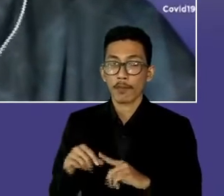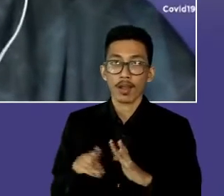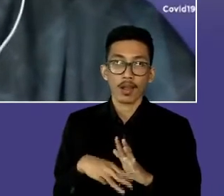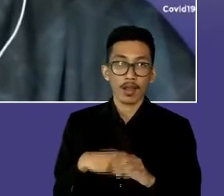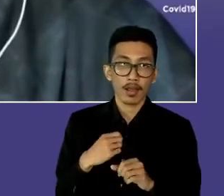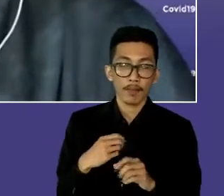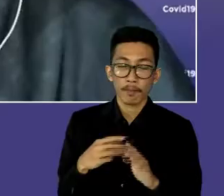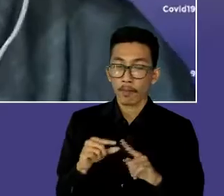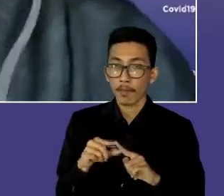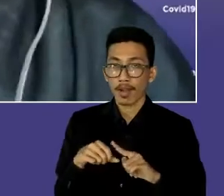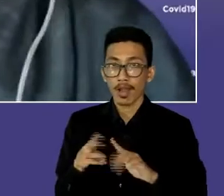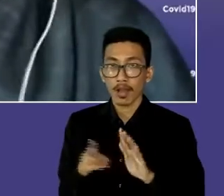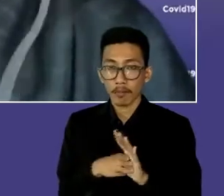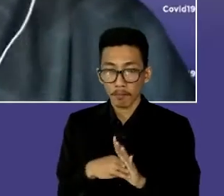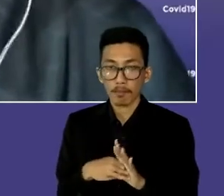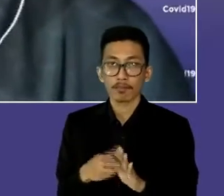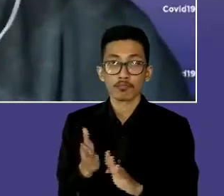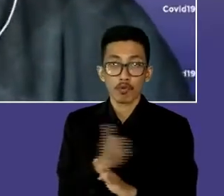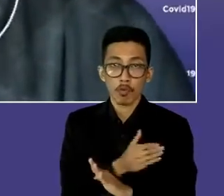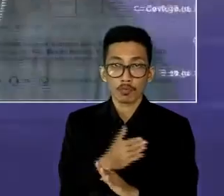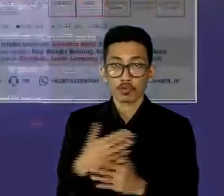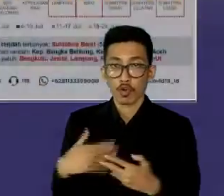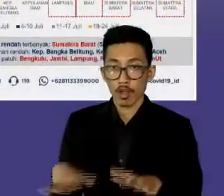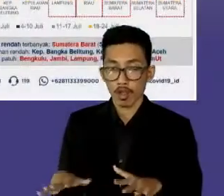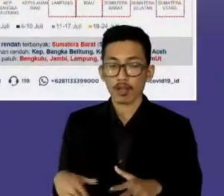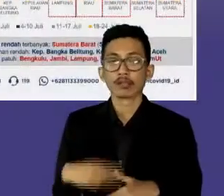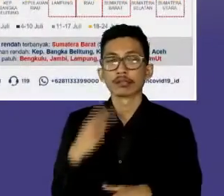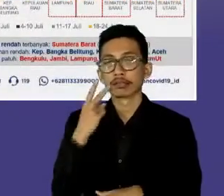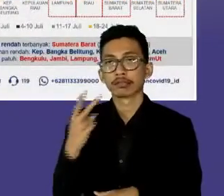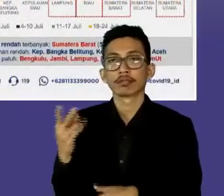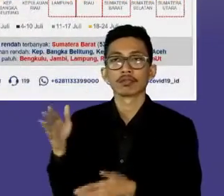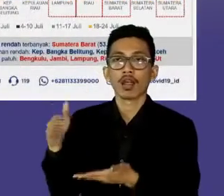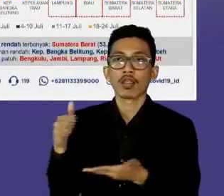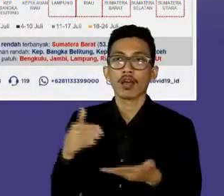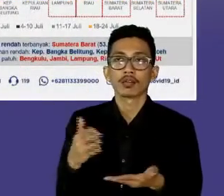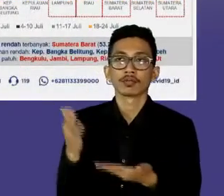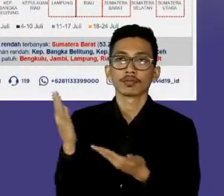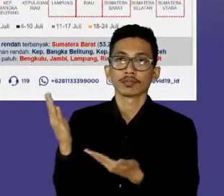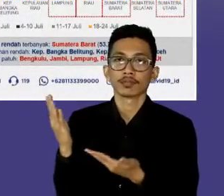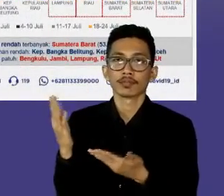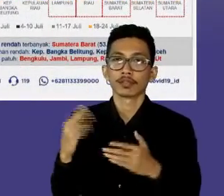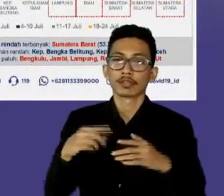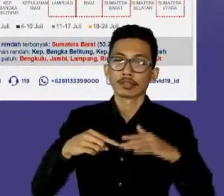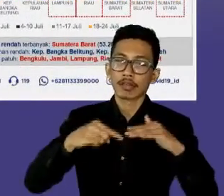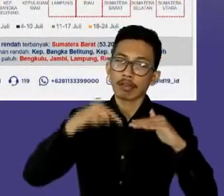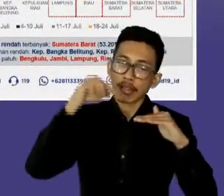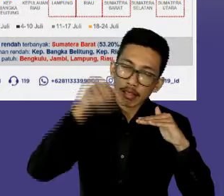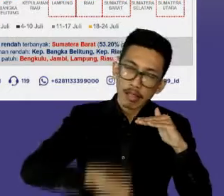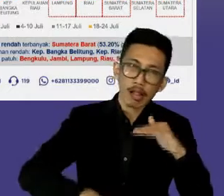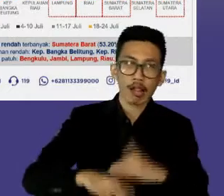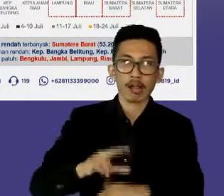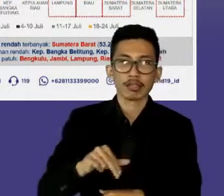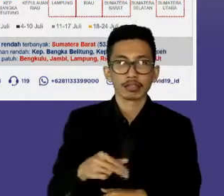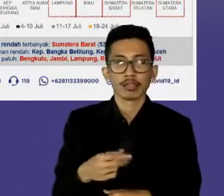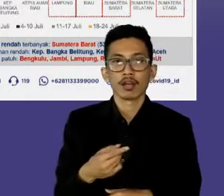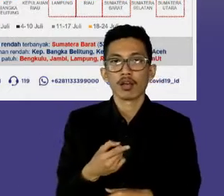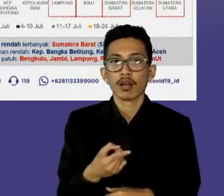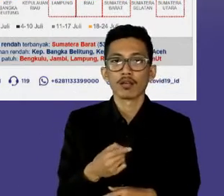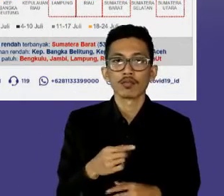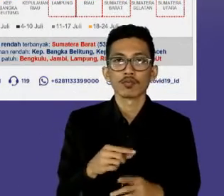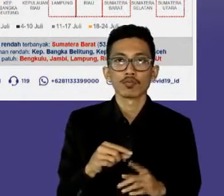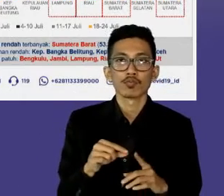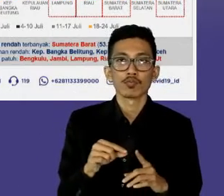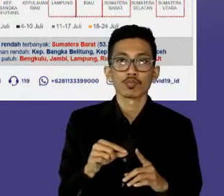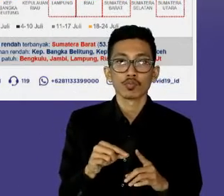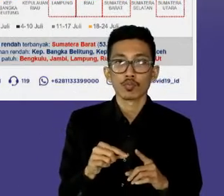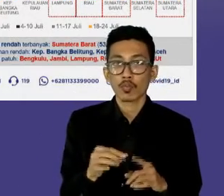Betul. Kita bisa next. Nah, di sini nih saya sudah coba buat gambaran dengan lebih detail per pulau 4 minggu, jadi sudah